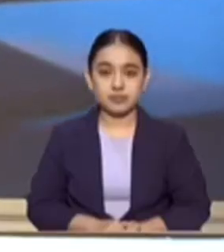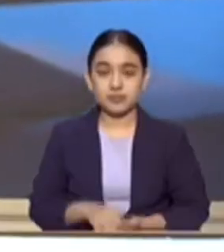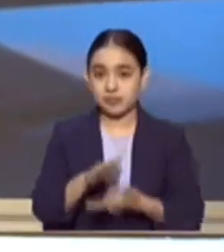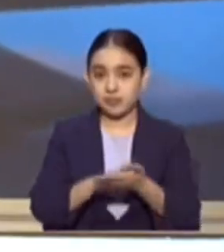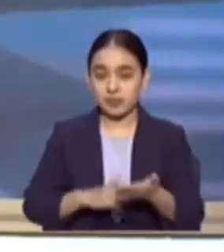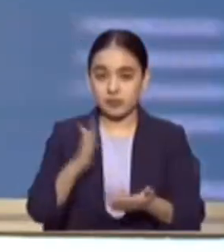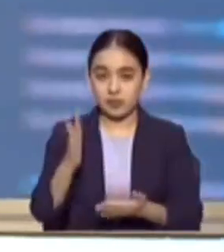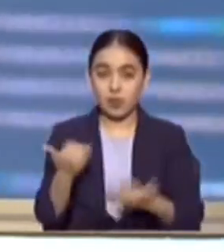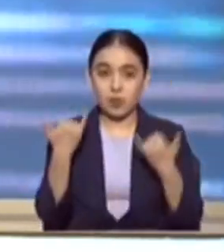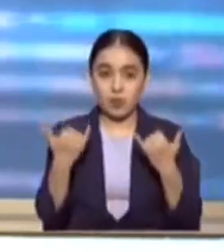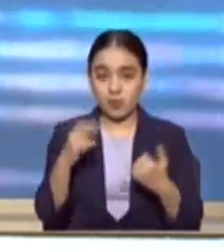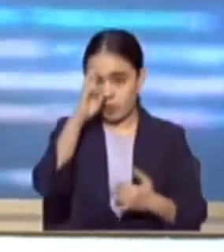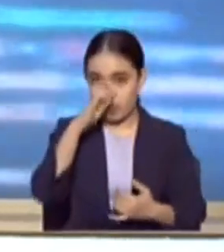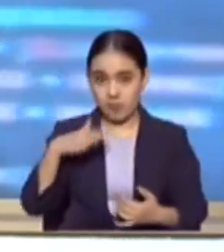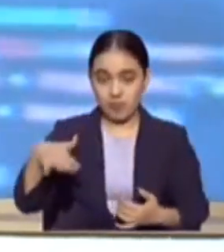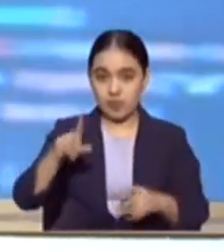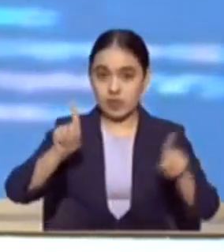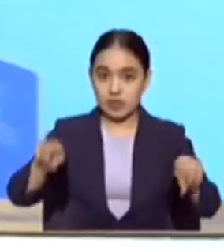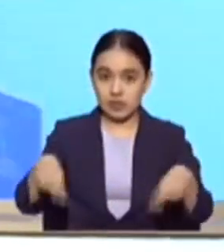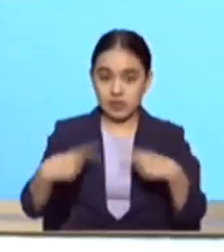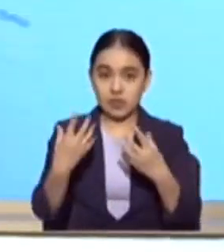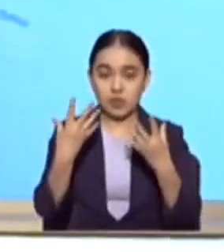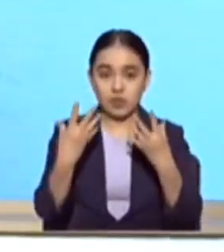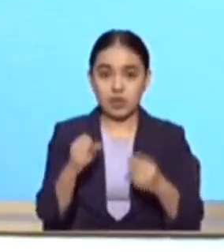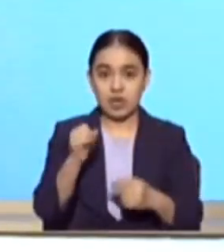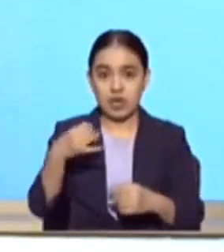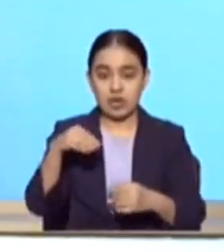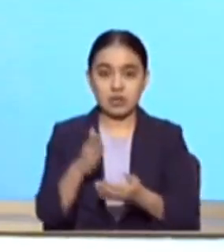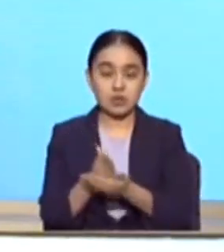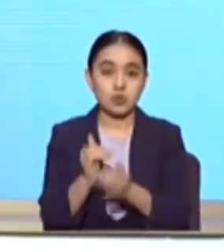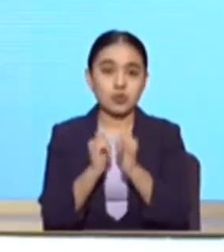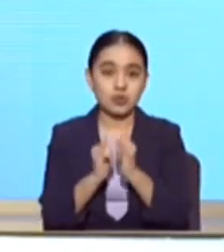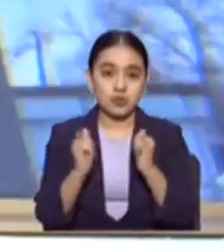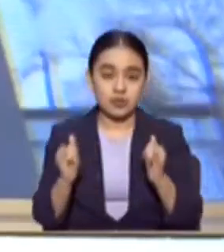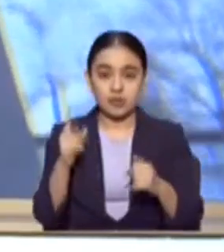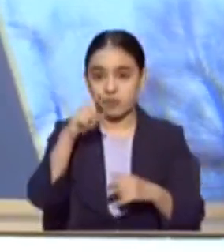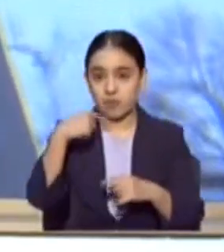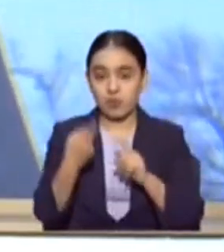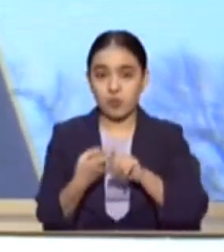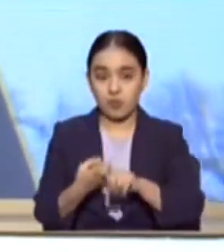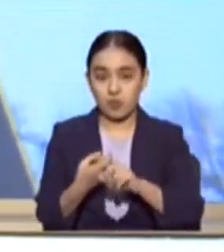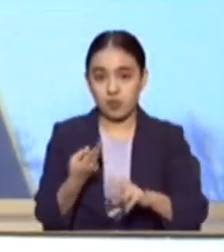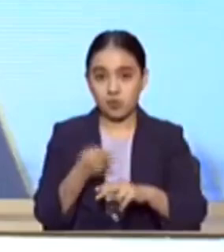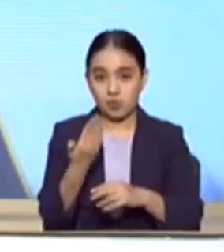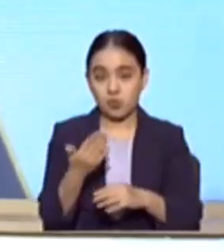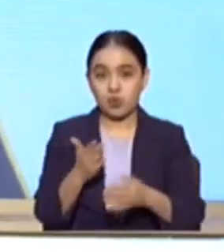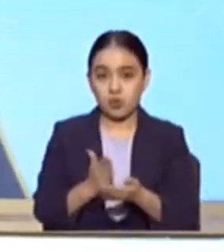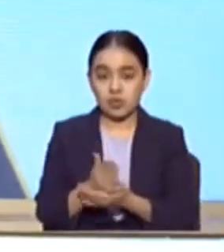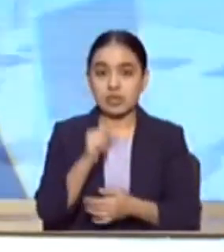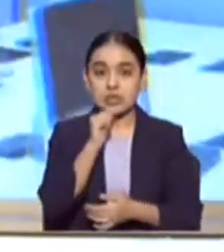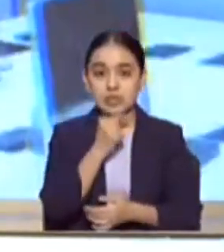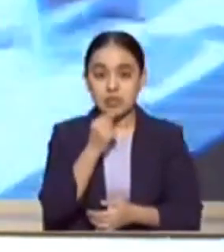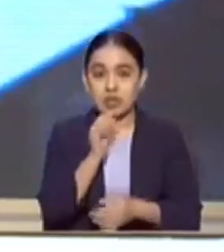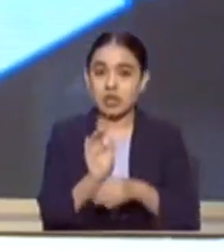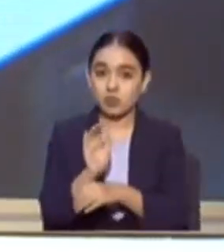Davom etamiz. Bugun mamlakatning taraqqiyoti unda IT soha rivojlanishiga bevosita bog'liq. Chunki bu yo'nalish iqtisodiyot